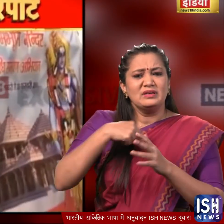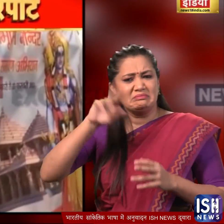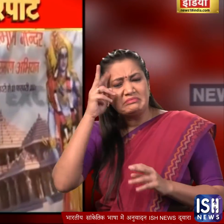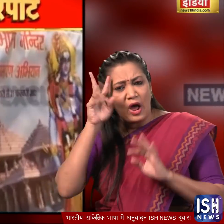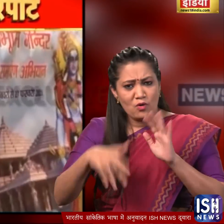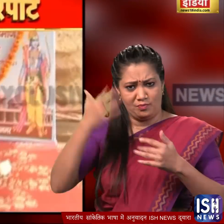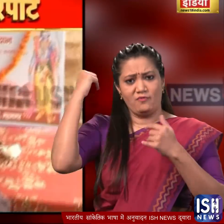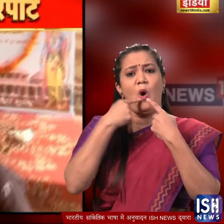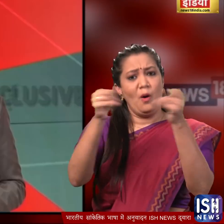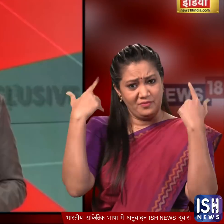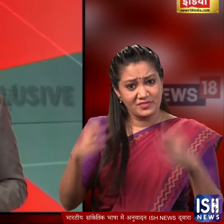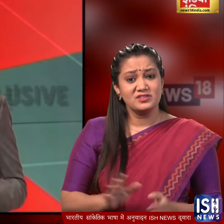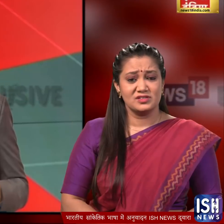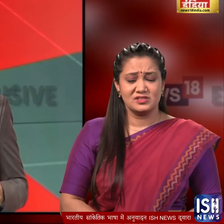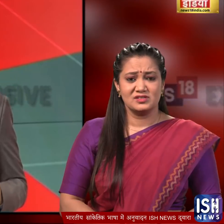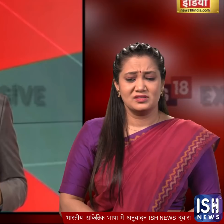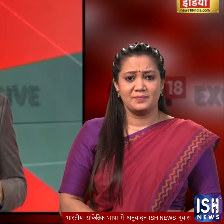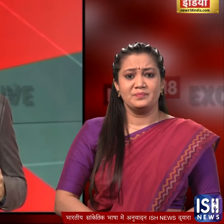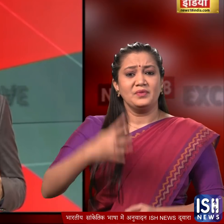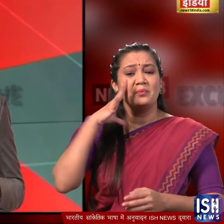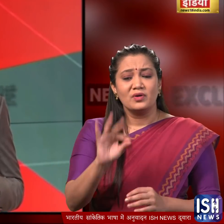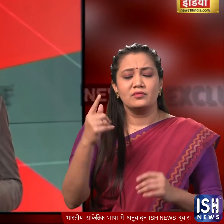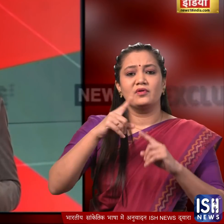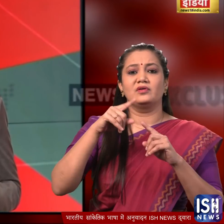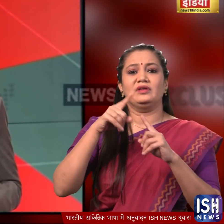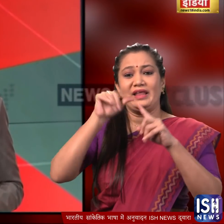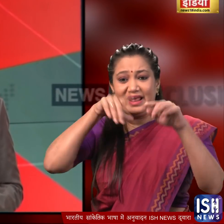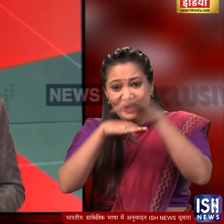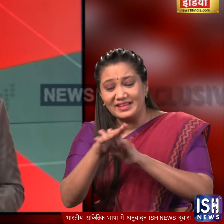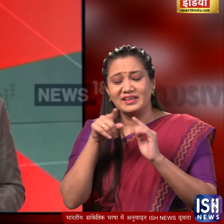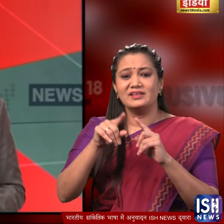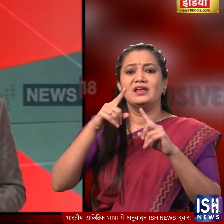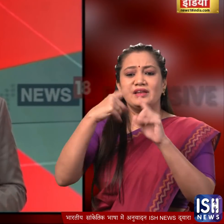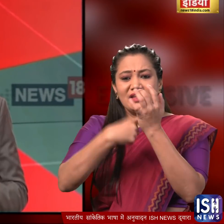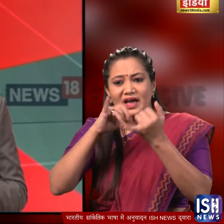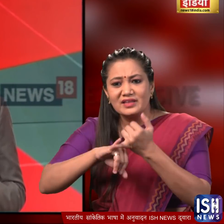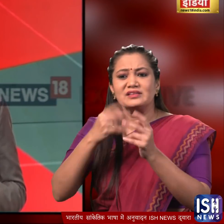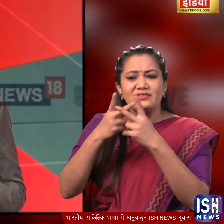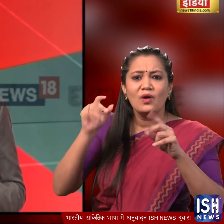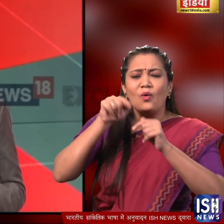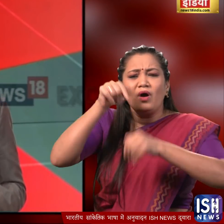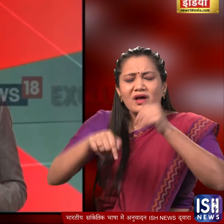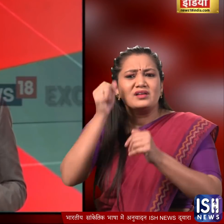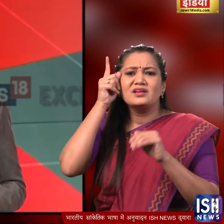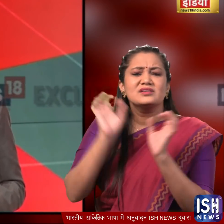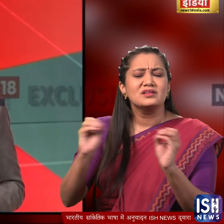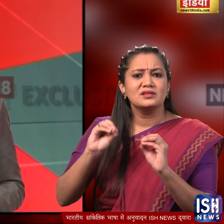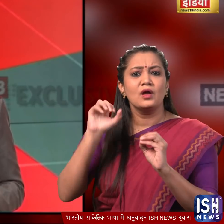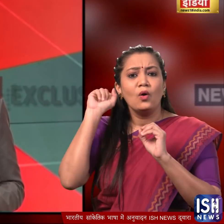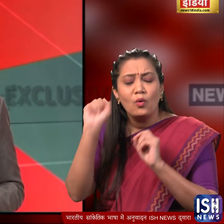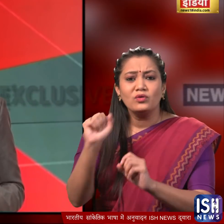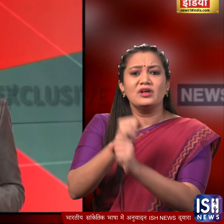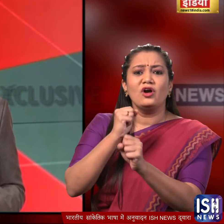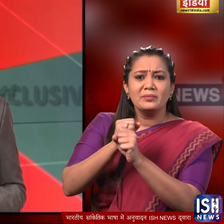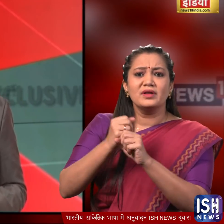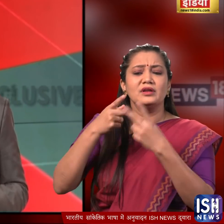पर विवादास्पद बयान दिया था। सौभाग्य की एक बात यह कि तेलंगाना में टीआरएस के विधायकों की राजनीति समझ से परे है। उनकी अपनी सरकार